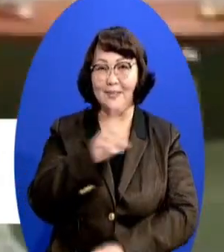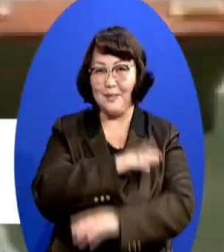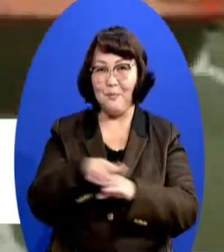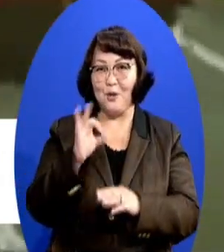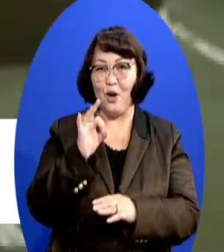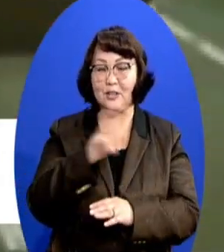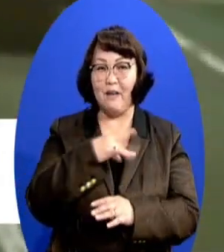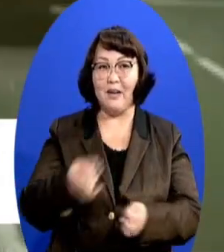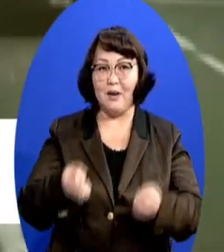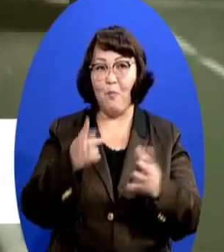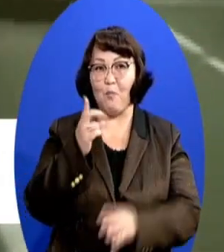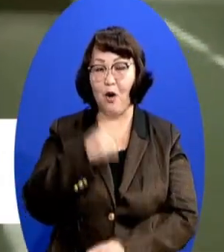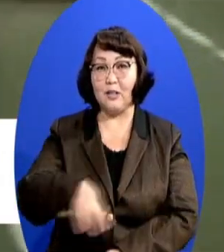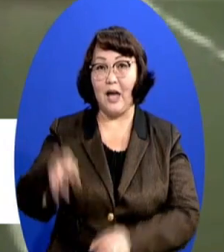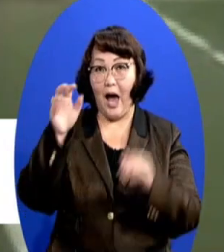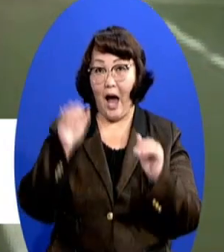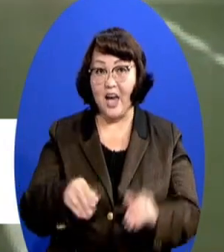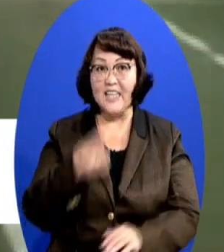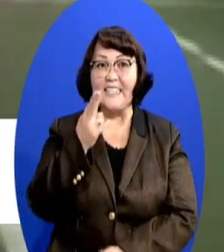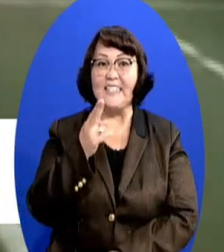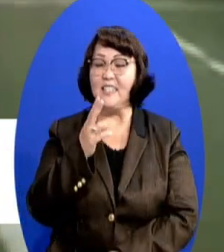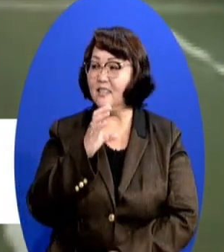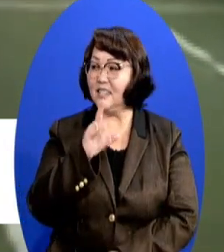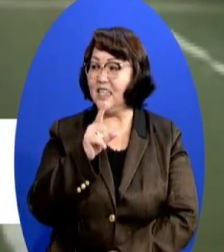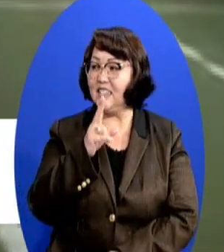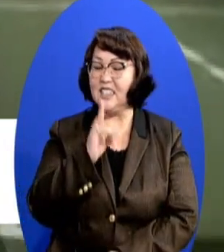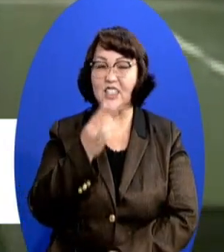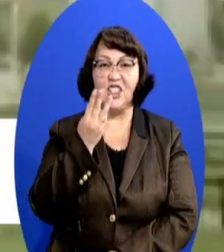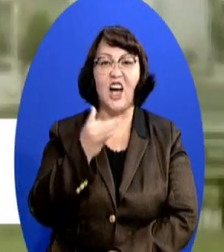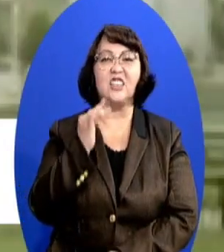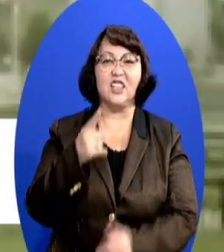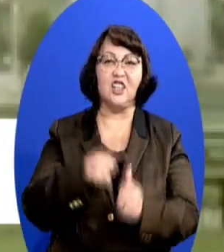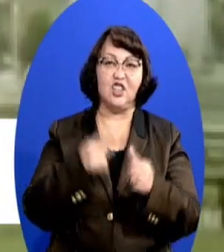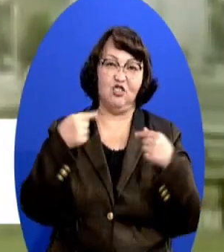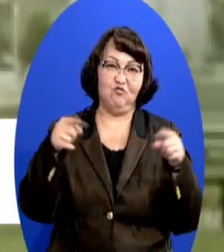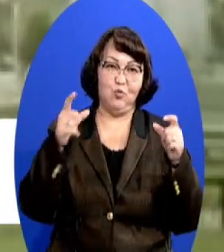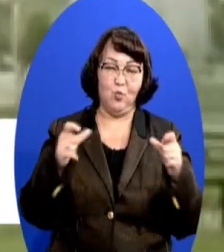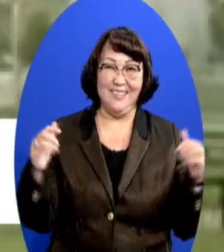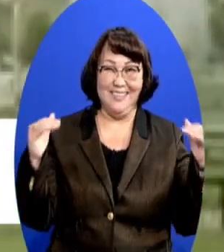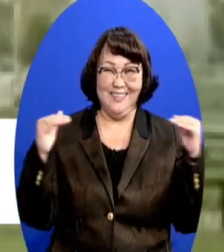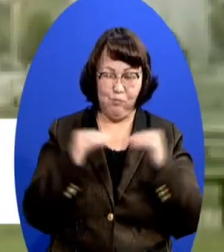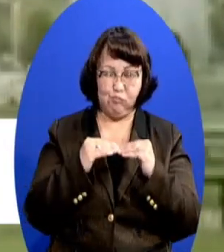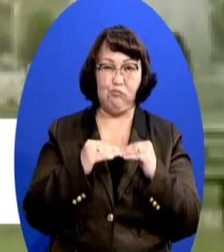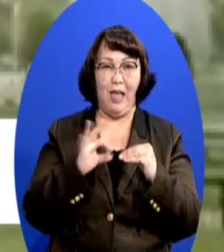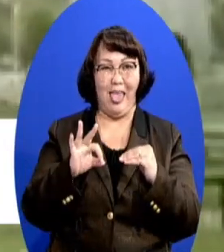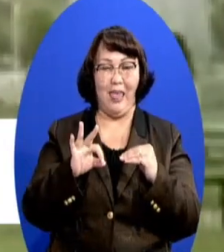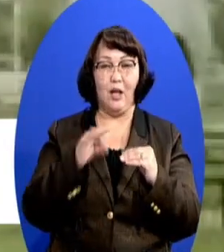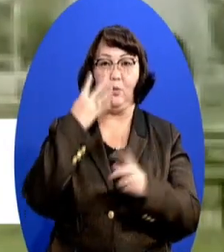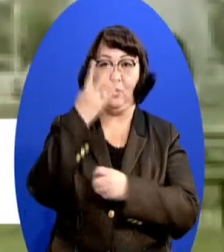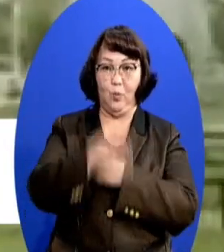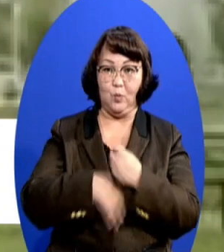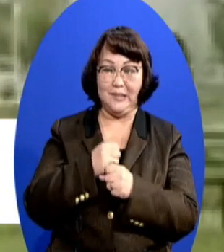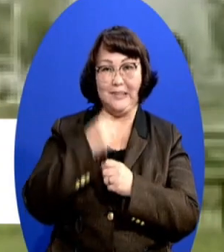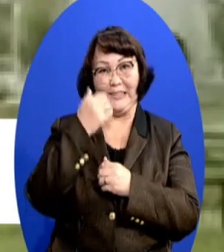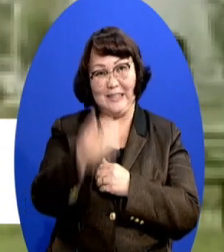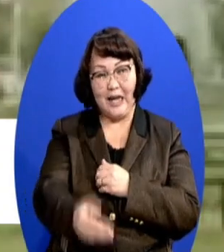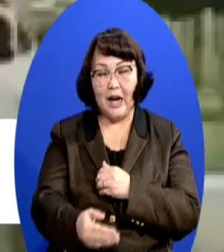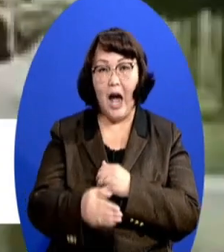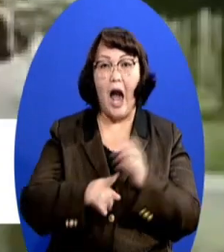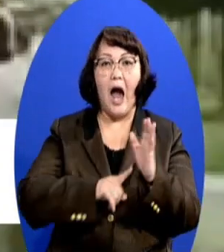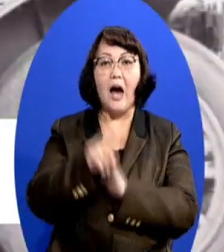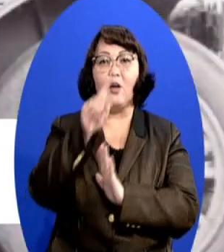нь богдхан болон цэцэн шагдар нарын машин байжээ. Хоёр хүн машинтай ч осол гарсан тул энэ цаг мөчөөс 4 жилийн дараа замын хөдөлгөөний